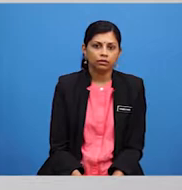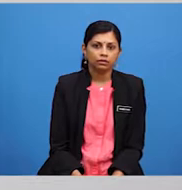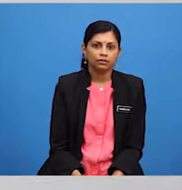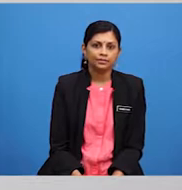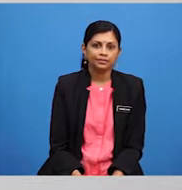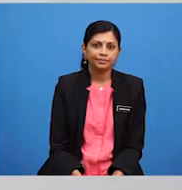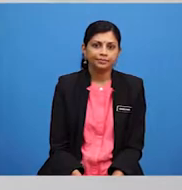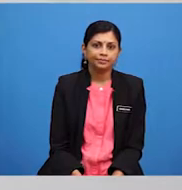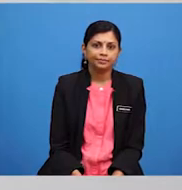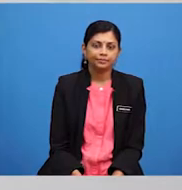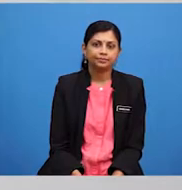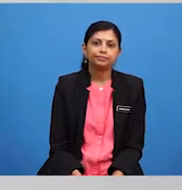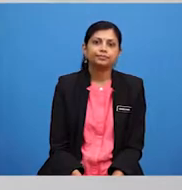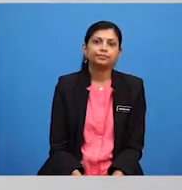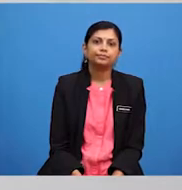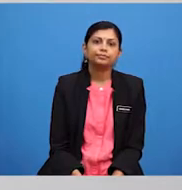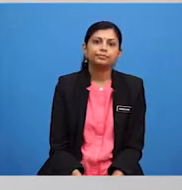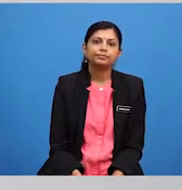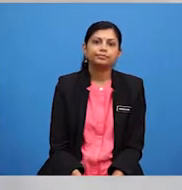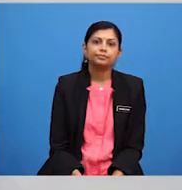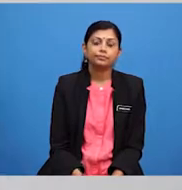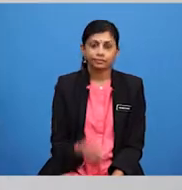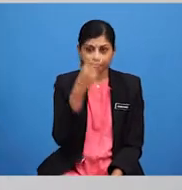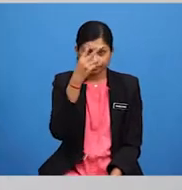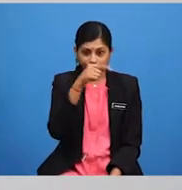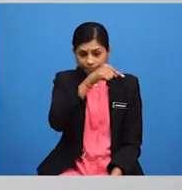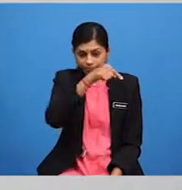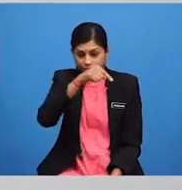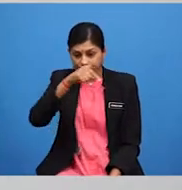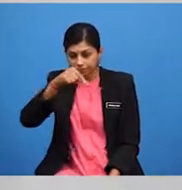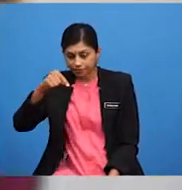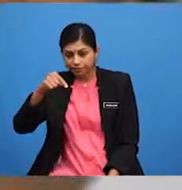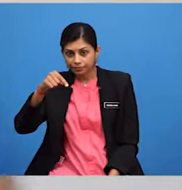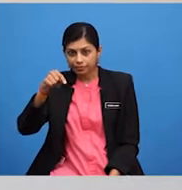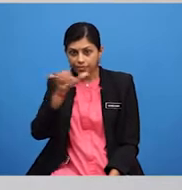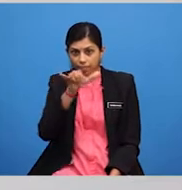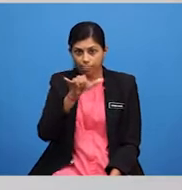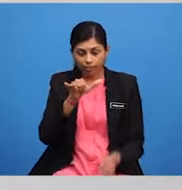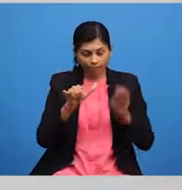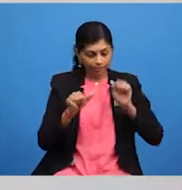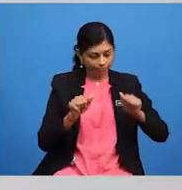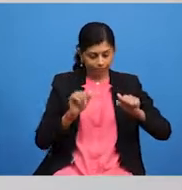E menjadi garisan EF selari dengan garisan AB.